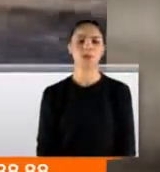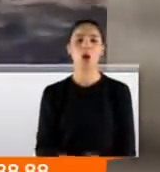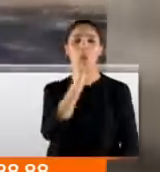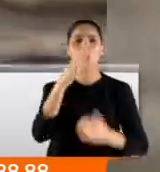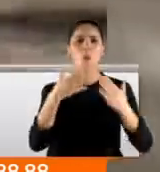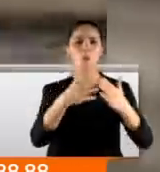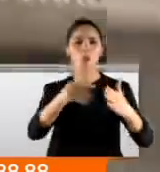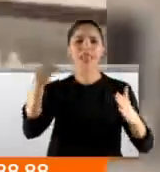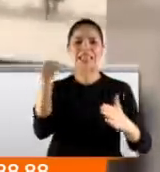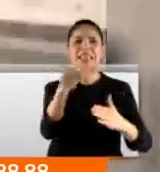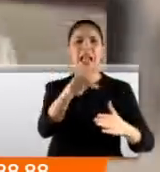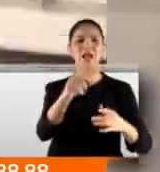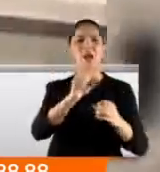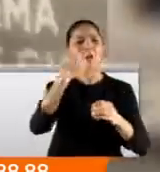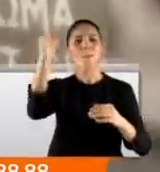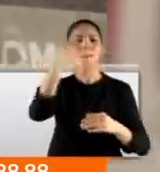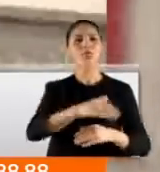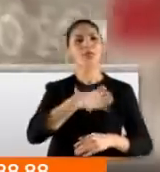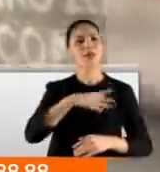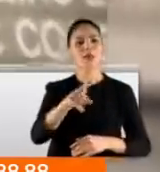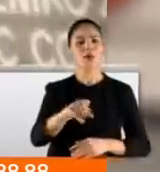botlarını delip batırmaya çalıştılar.